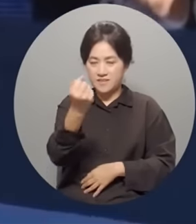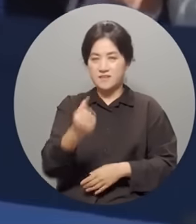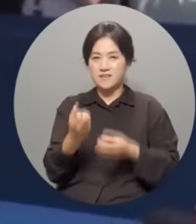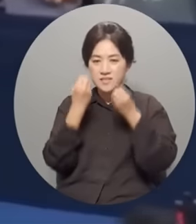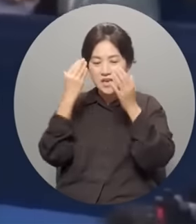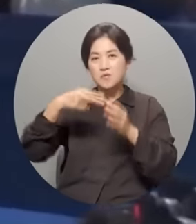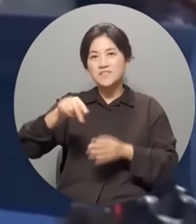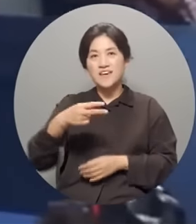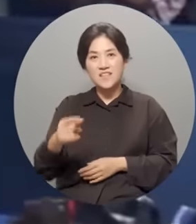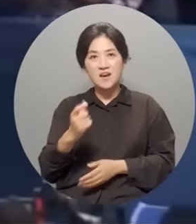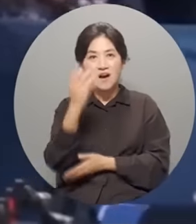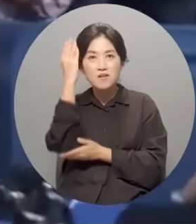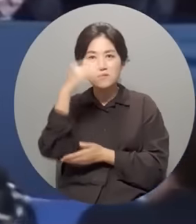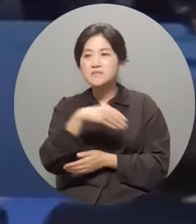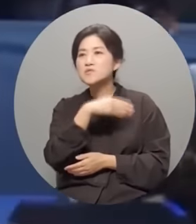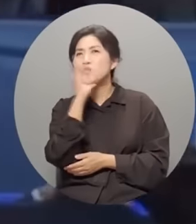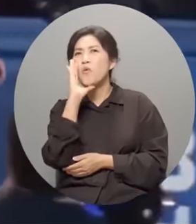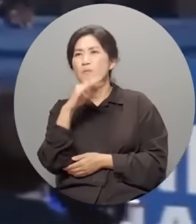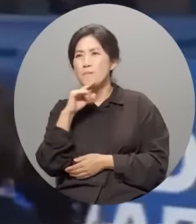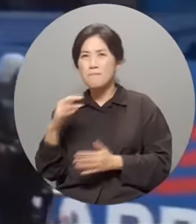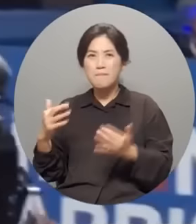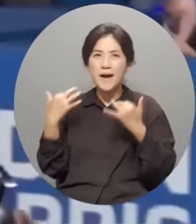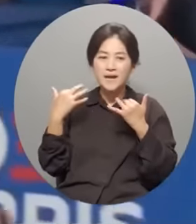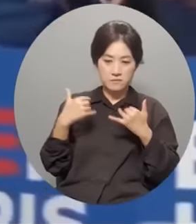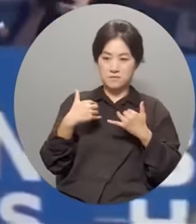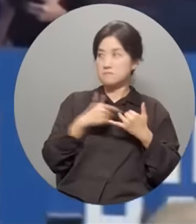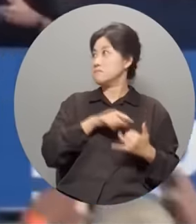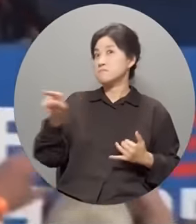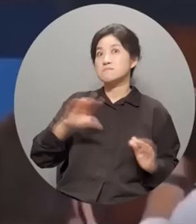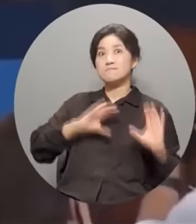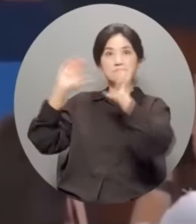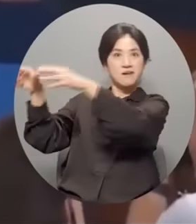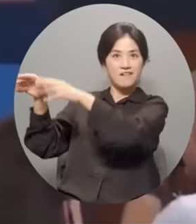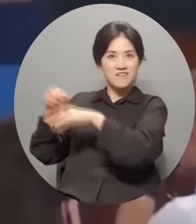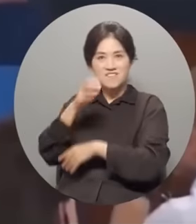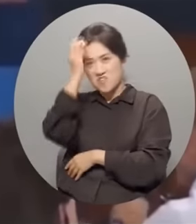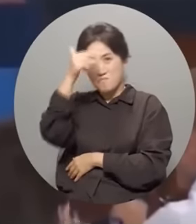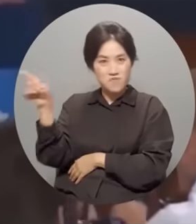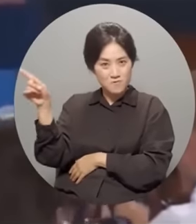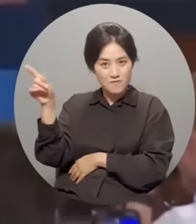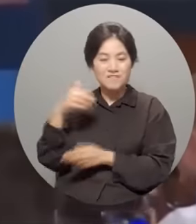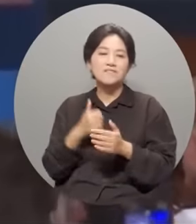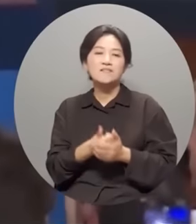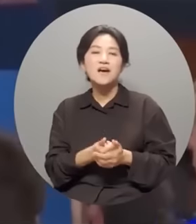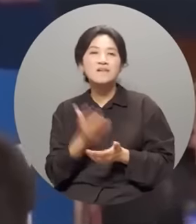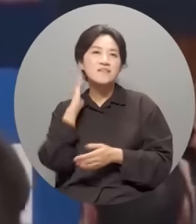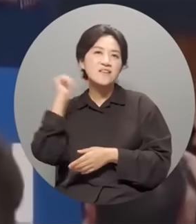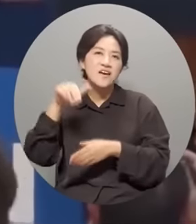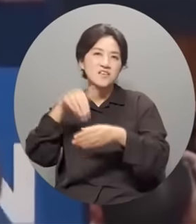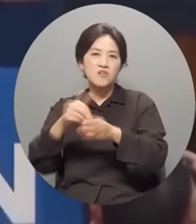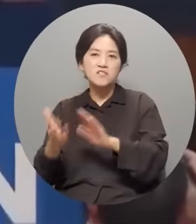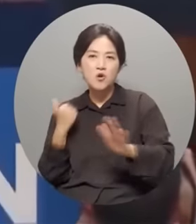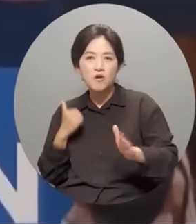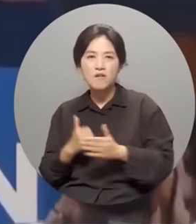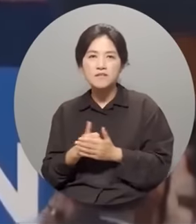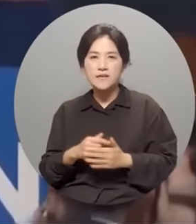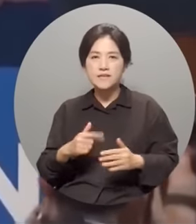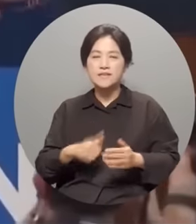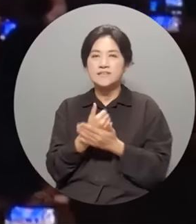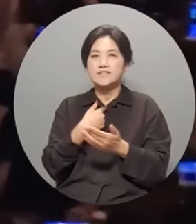건 이른바 고령 리스크를 고스란히 트럼프에게 되돌려줌으로써 대선 전의 프레임을 전환하려는 시도로